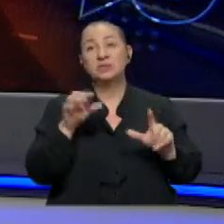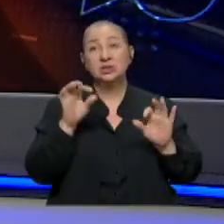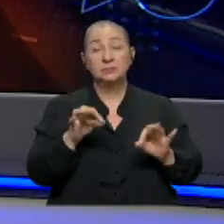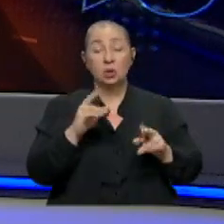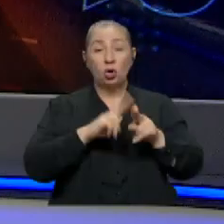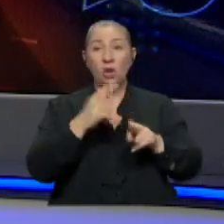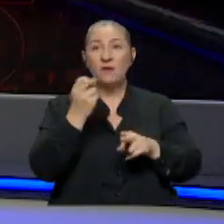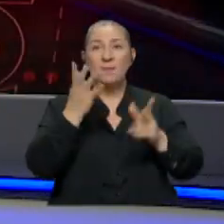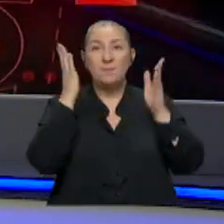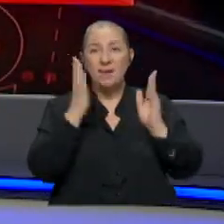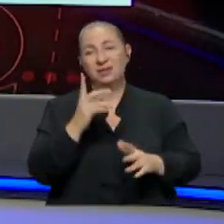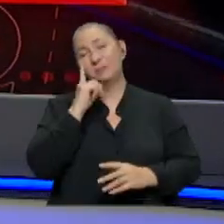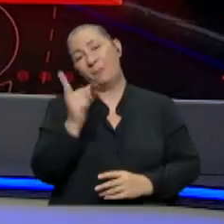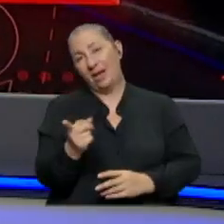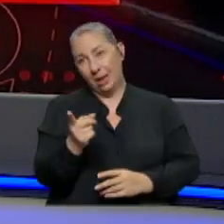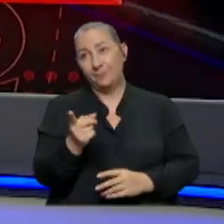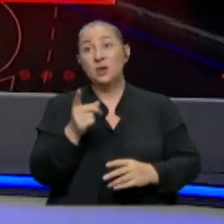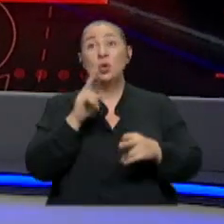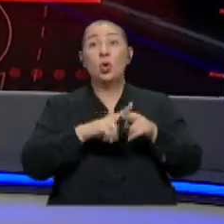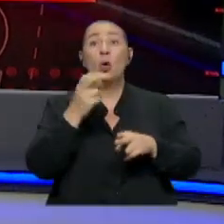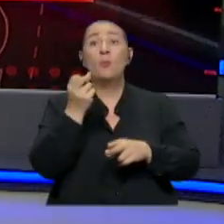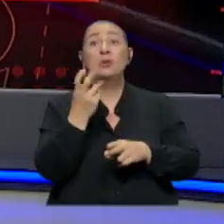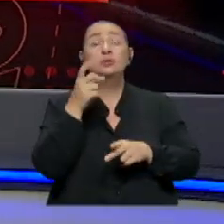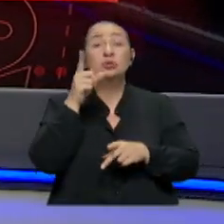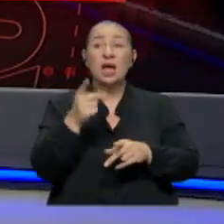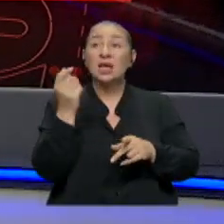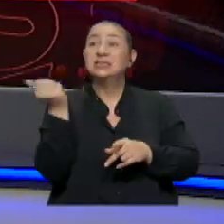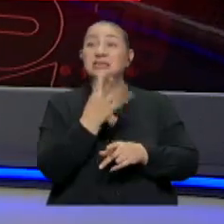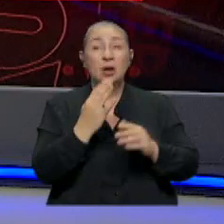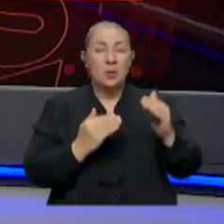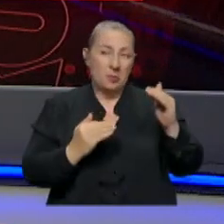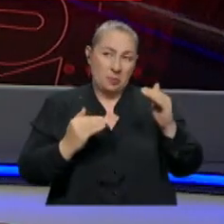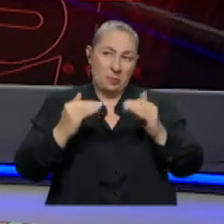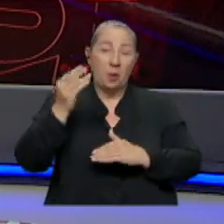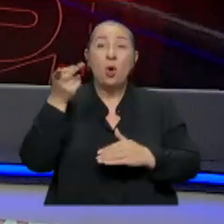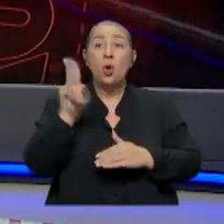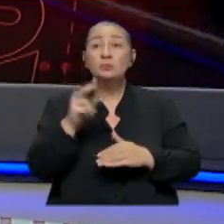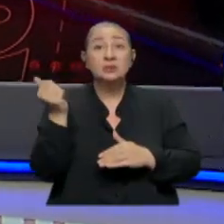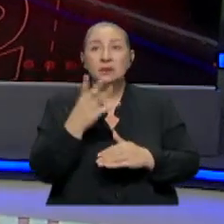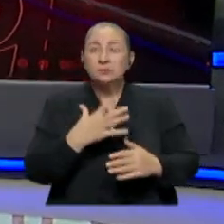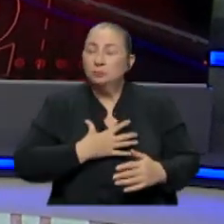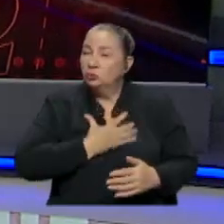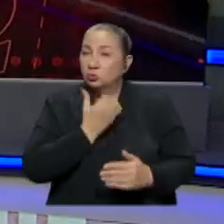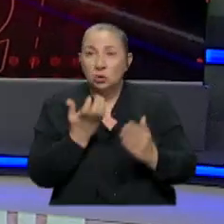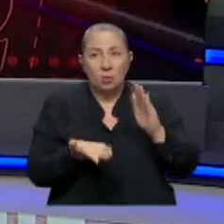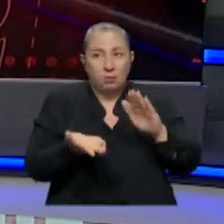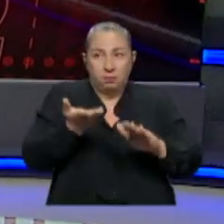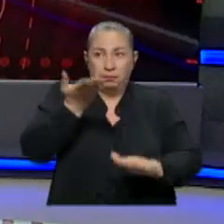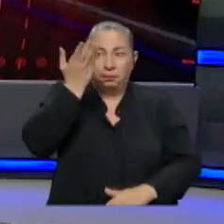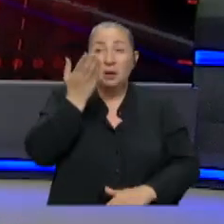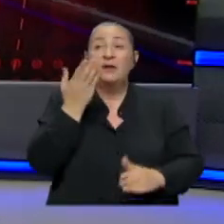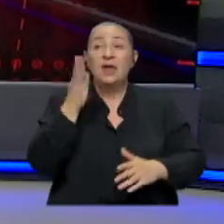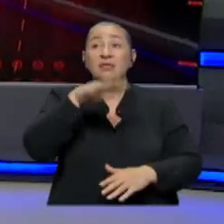Şimdi korona belasına da bir göz atalım. Korona belasında vaka sayıları artıyor. Ölüm sayıları maalesef yükseliyor.